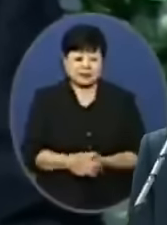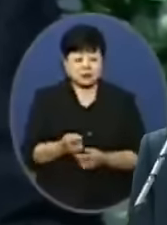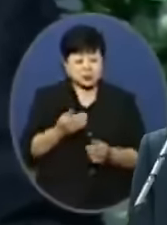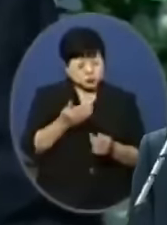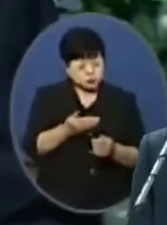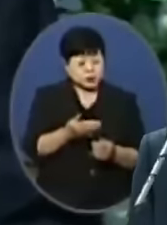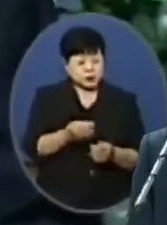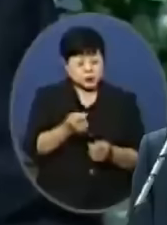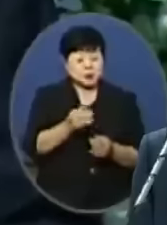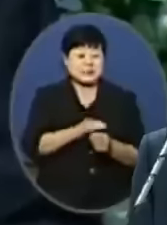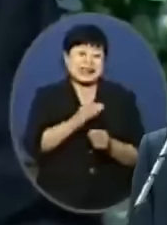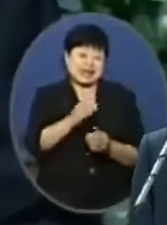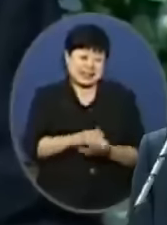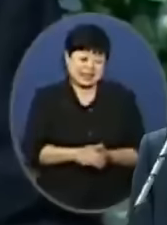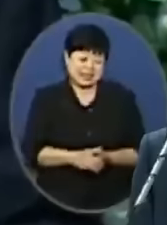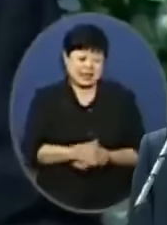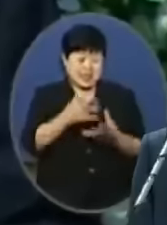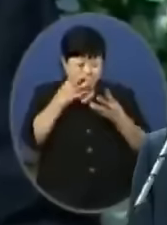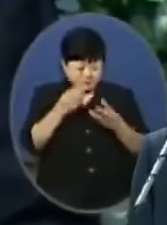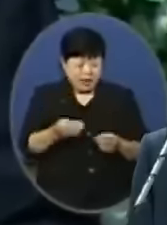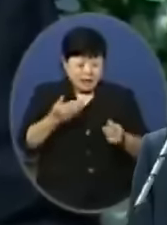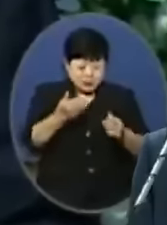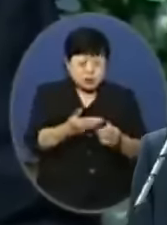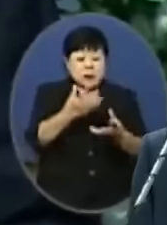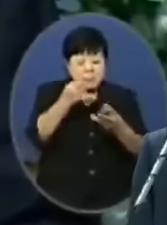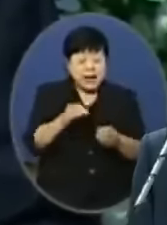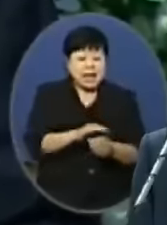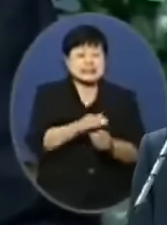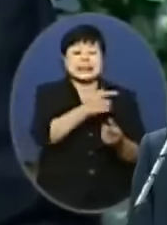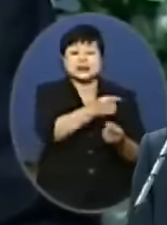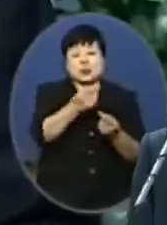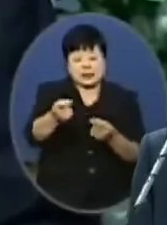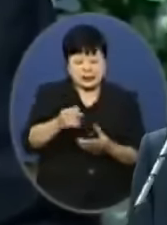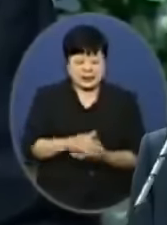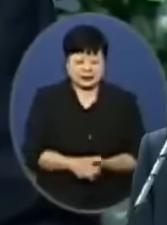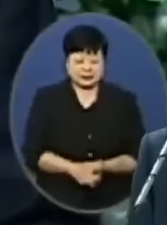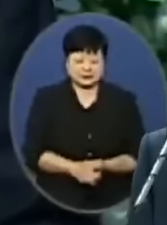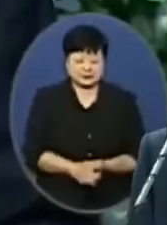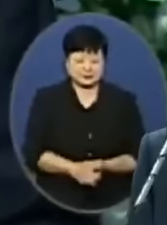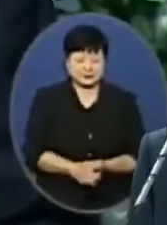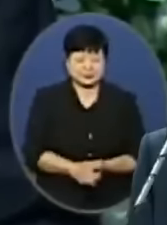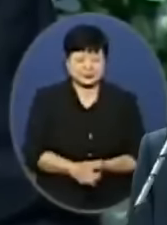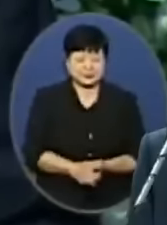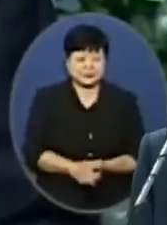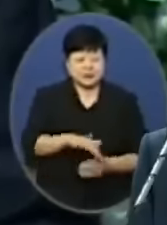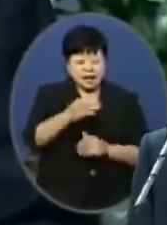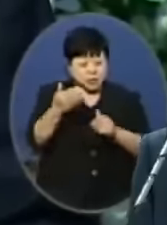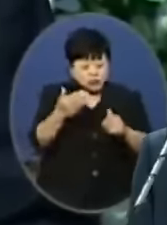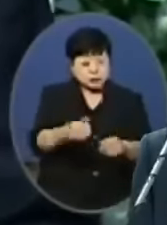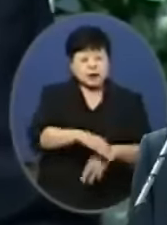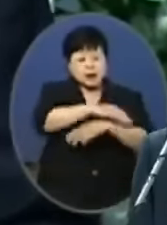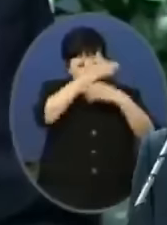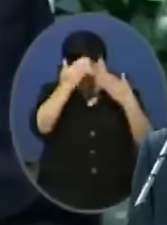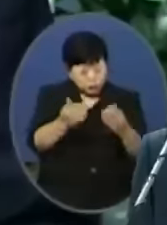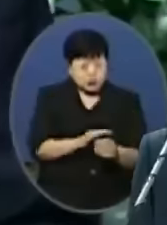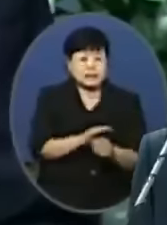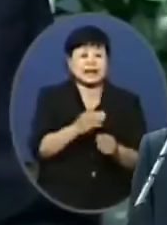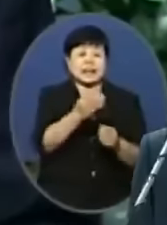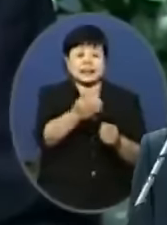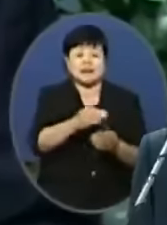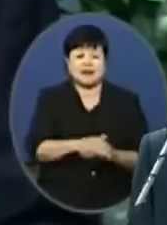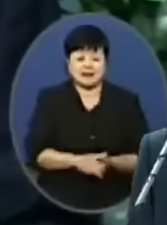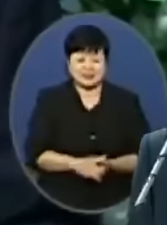조금 주면 조금 사랑하는 겁니다. 많이 주면 많이 사랑하는 겁니다. 다 주면 온통 사랑하는